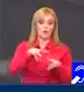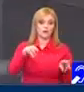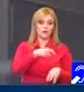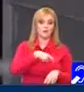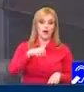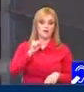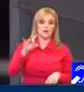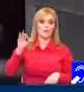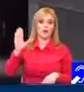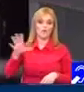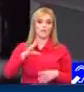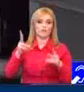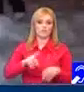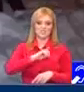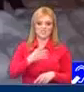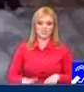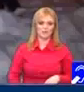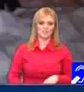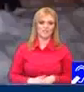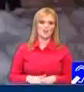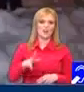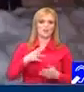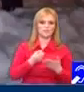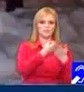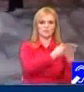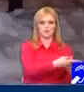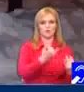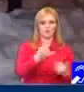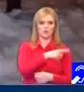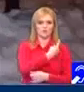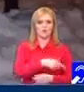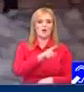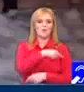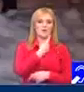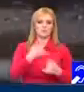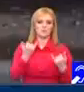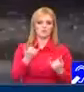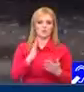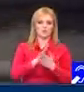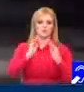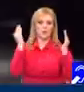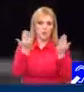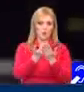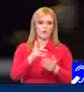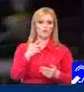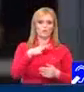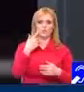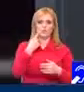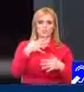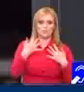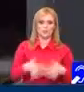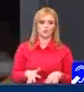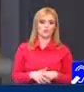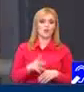Alexandru Rybakov, care a fost rănit în picior de o schijă și a fost transportat la spital. Medicii spun că deputatul se află în comă pentru că a pierdut